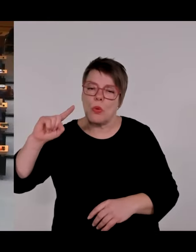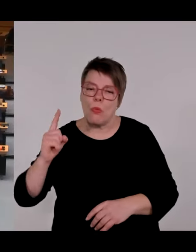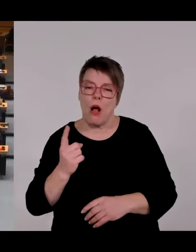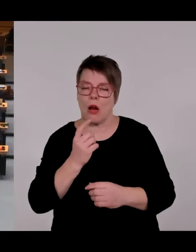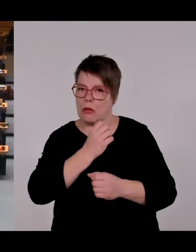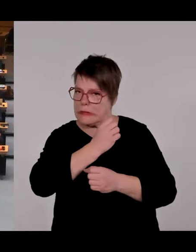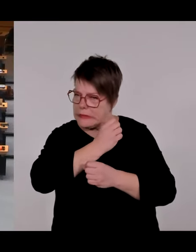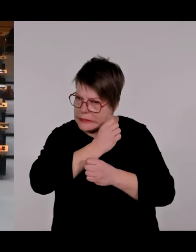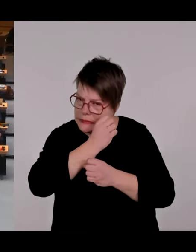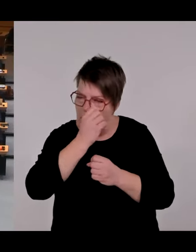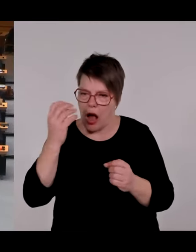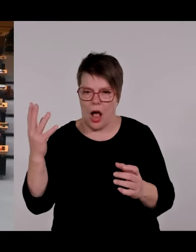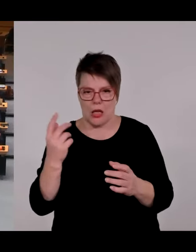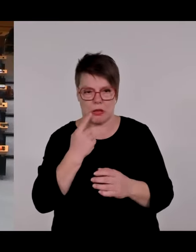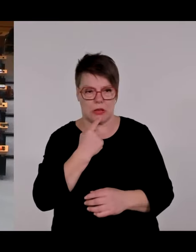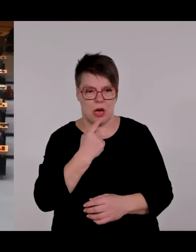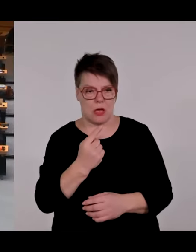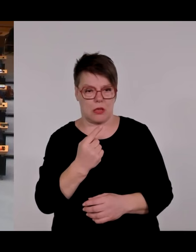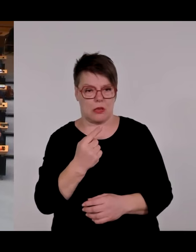leisten.